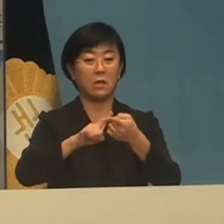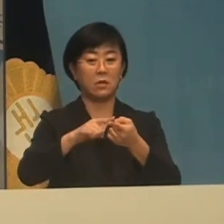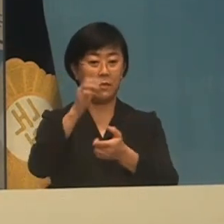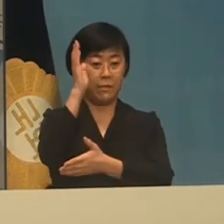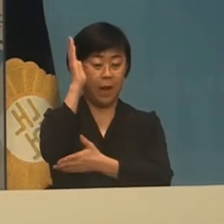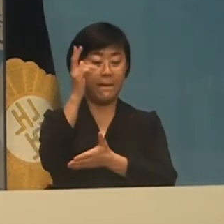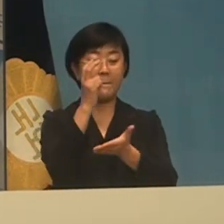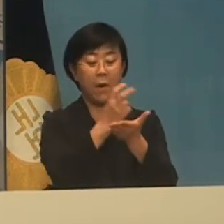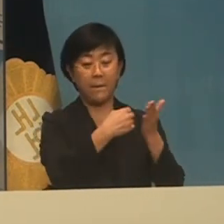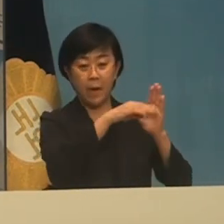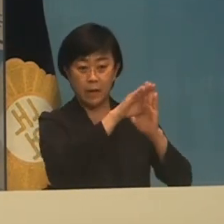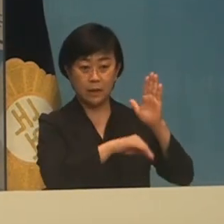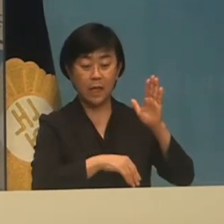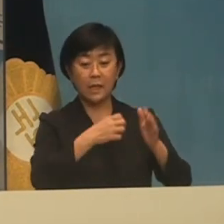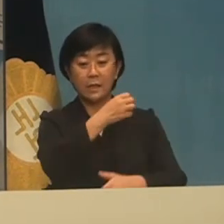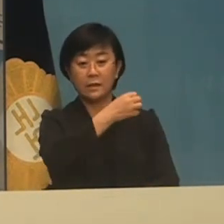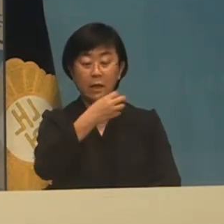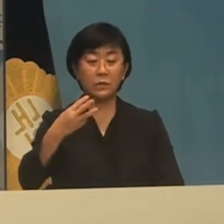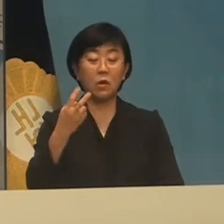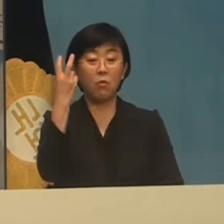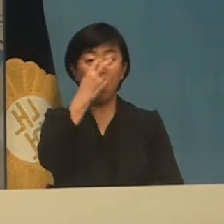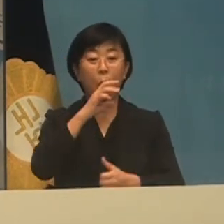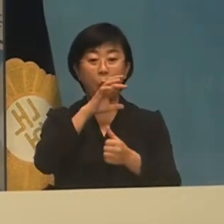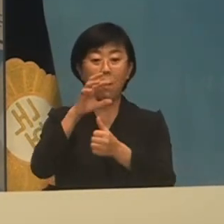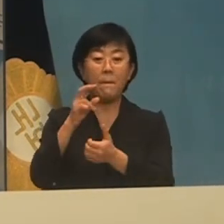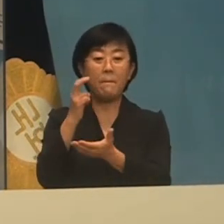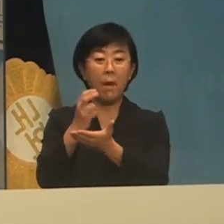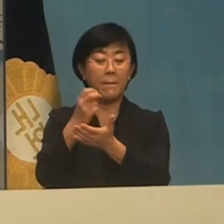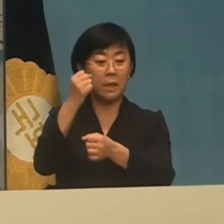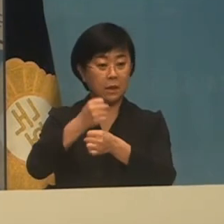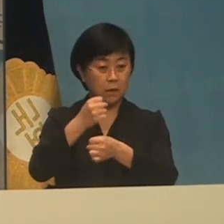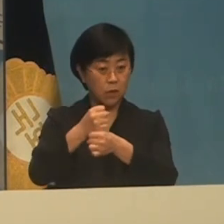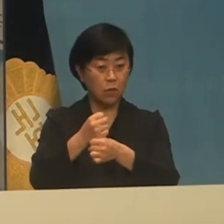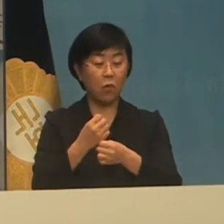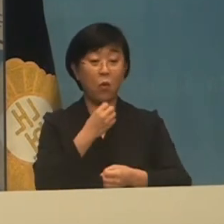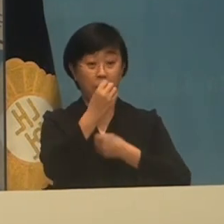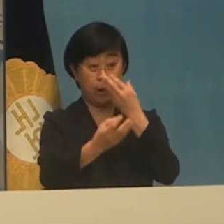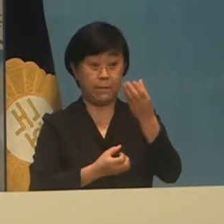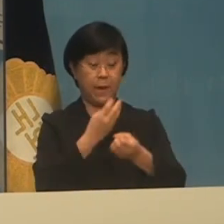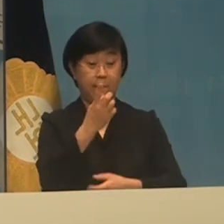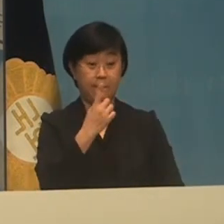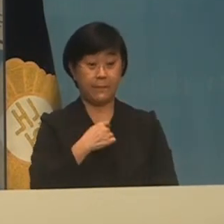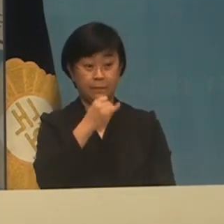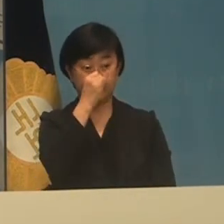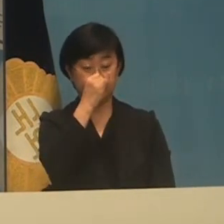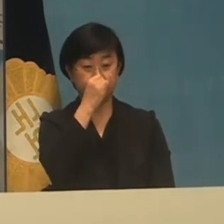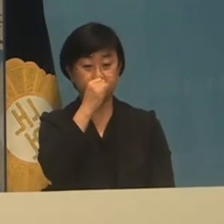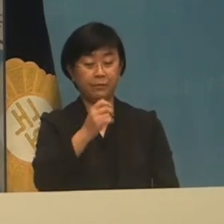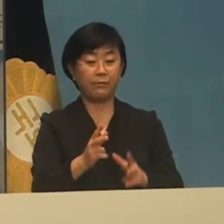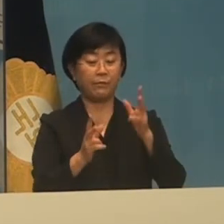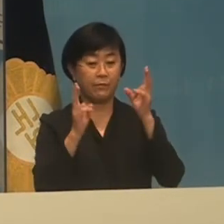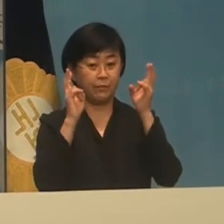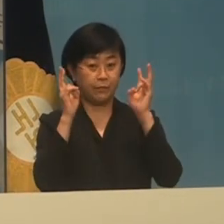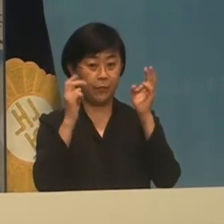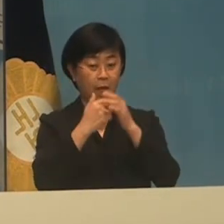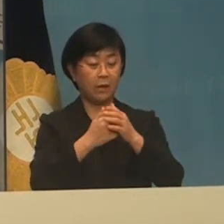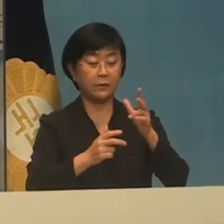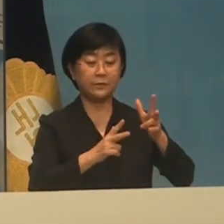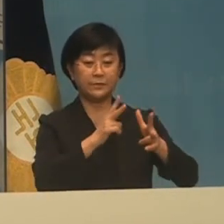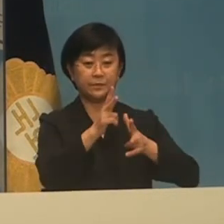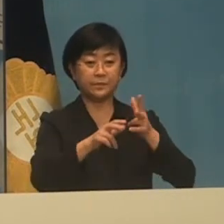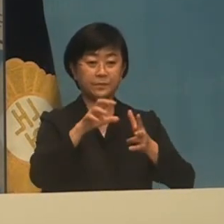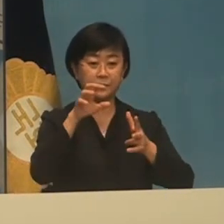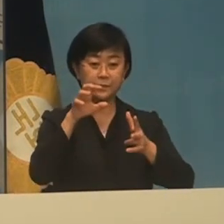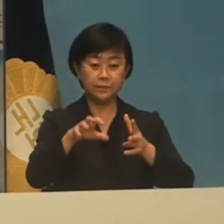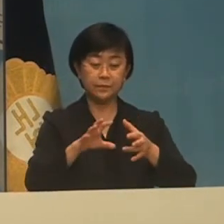이 법안의 취지가 삼성보호법 만들기임을 고백했습니다. 발효된 이 법은 기업의 사업장 관련 정보를